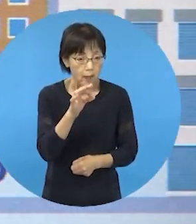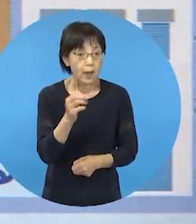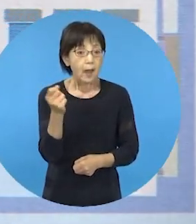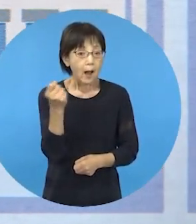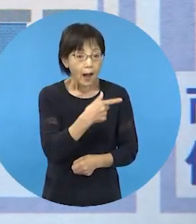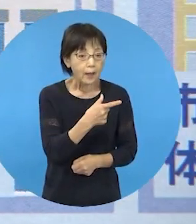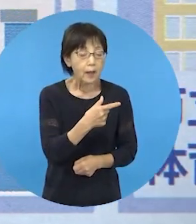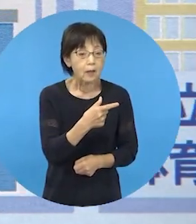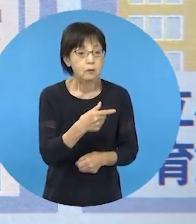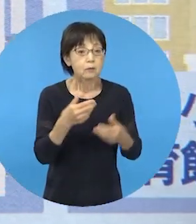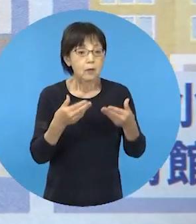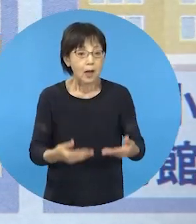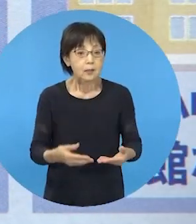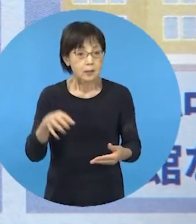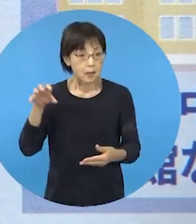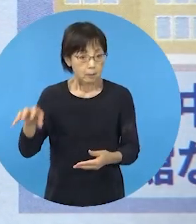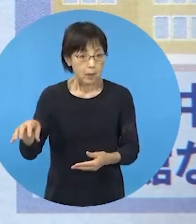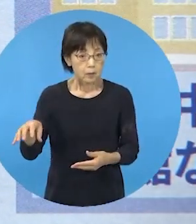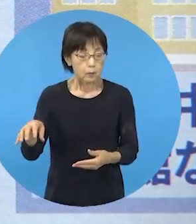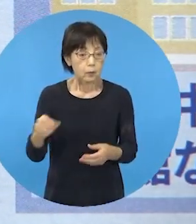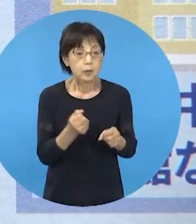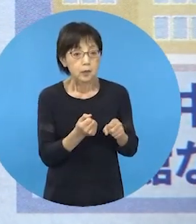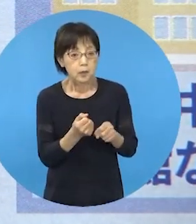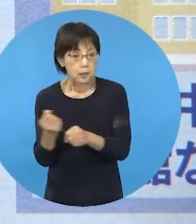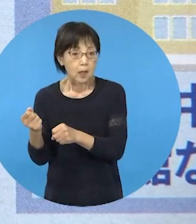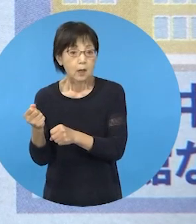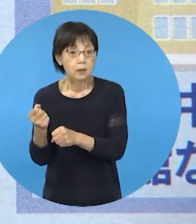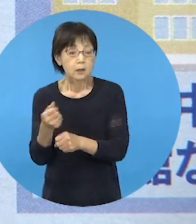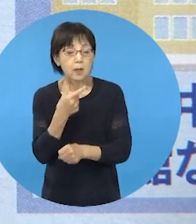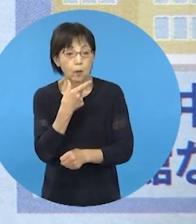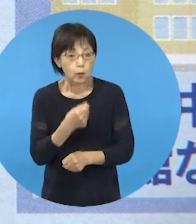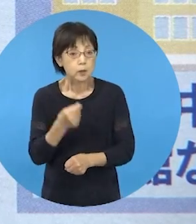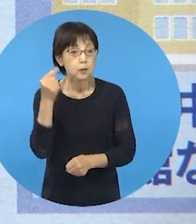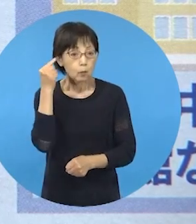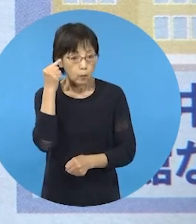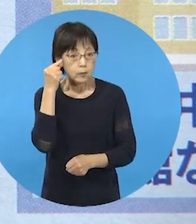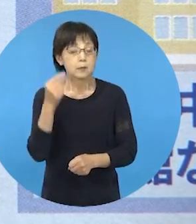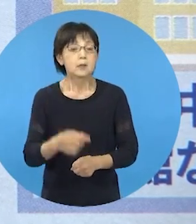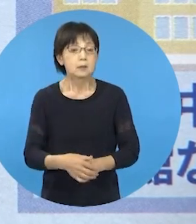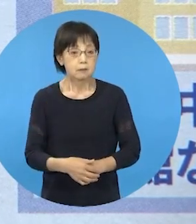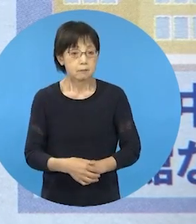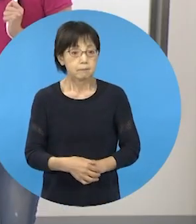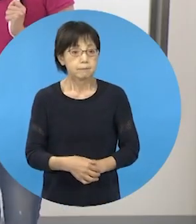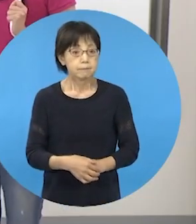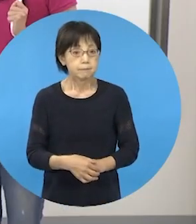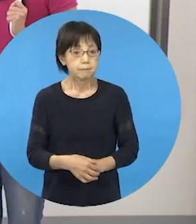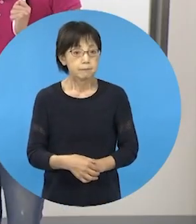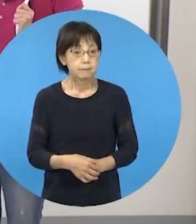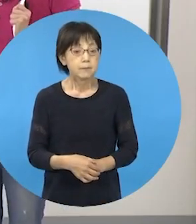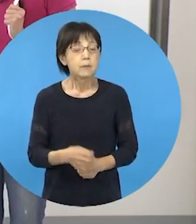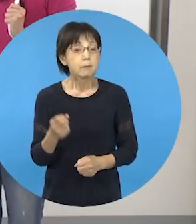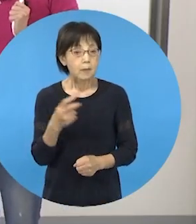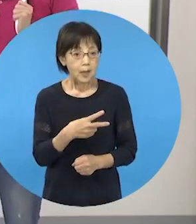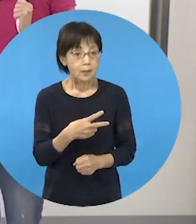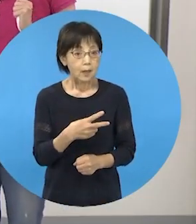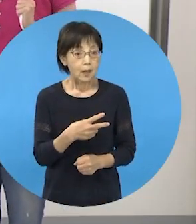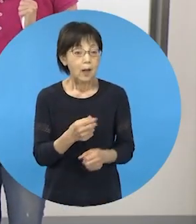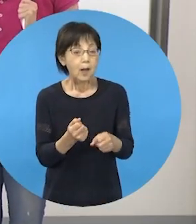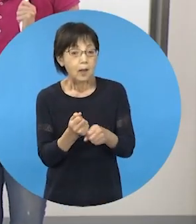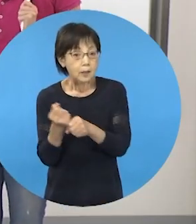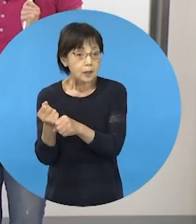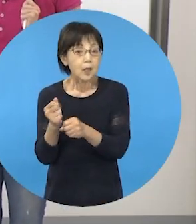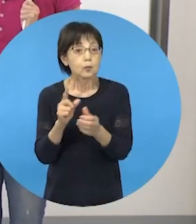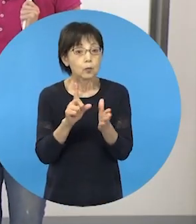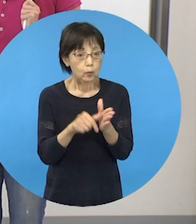ち早く安全な場所に移動できるようにしていただきたいと思います。また避難の際